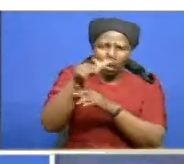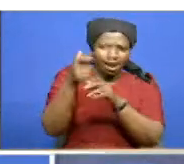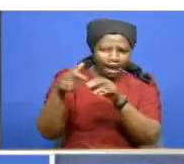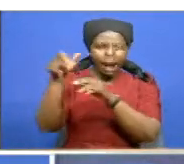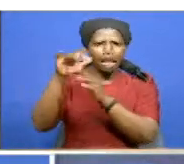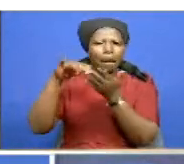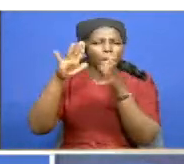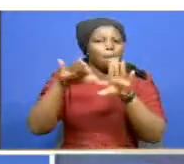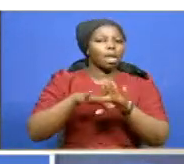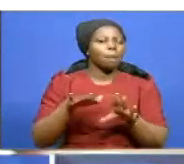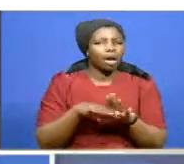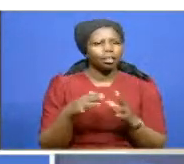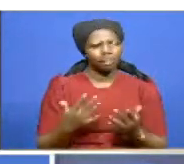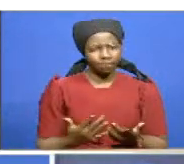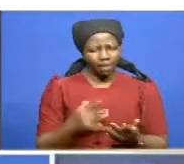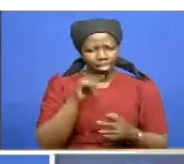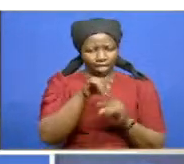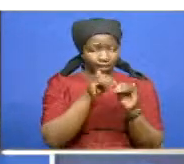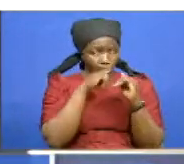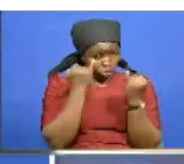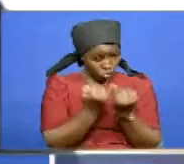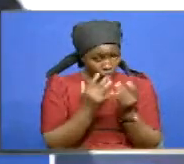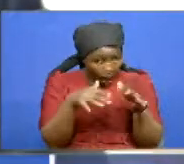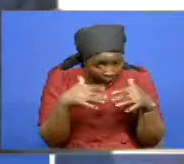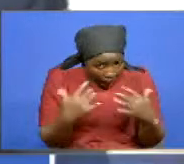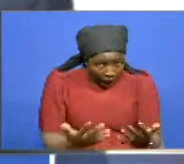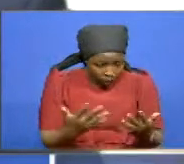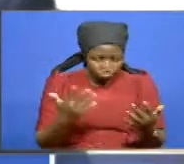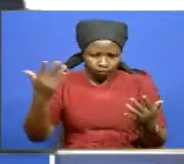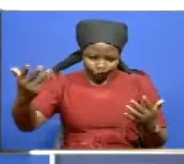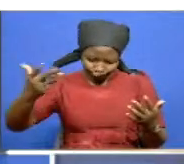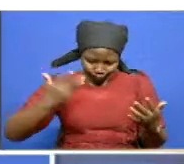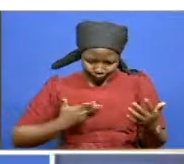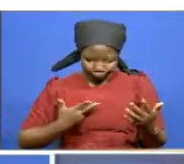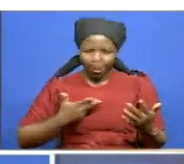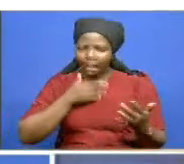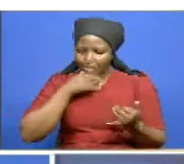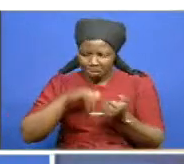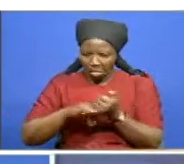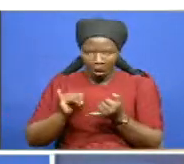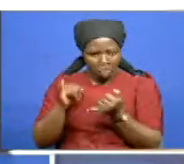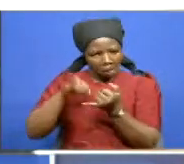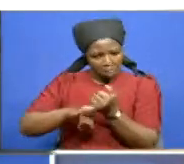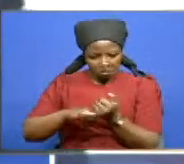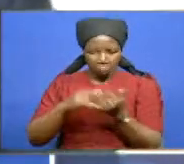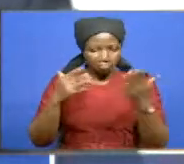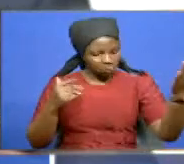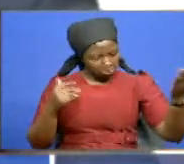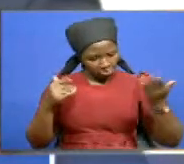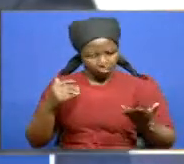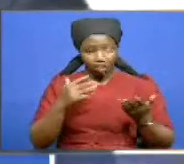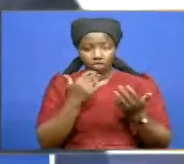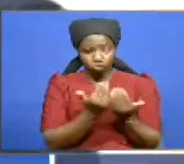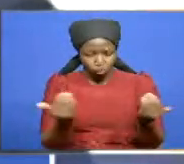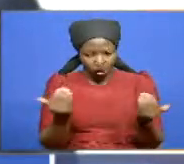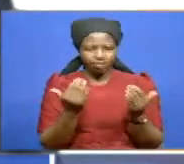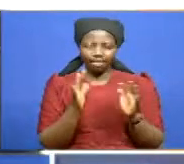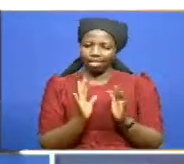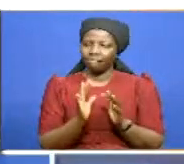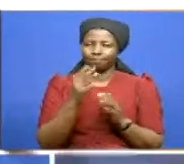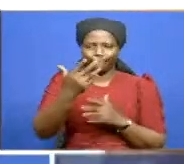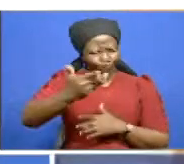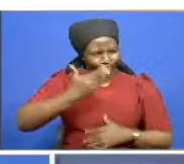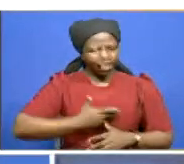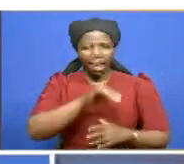also bringing our spouse, bringing in our children, bringing other